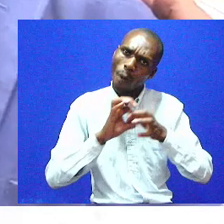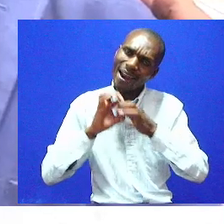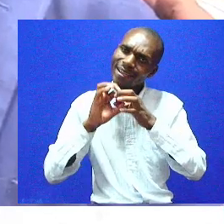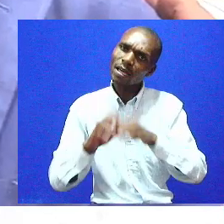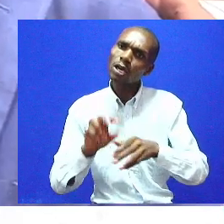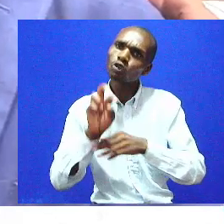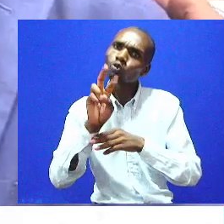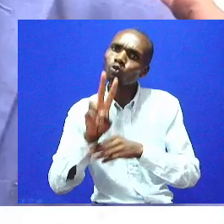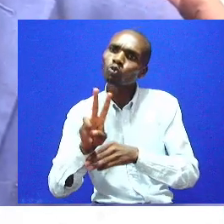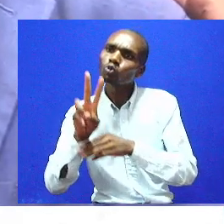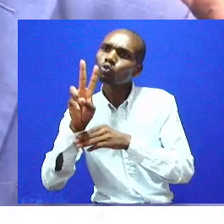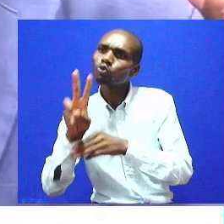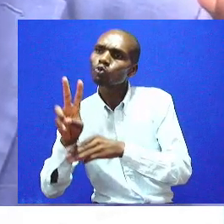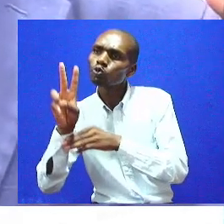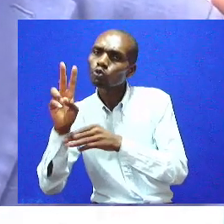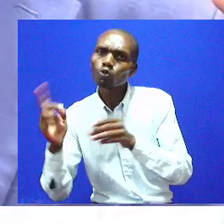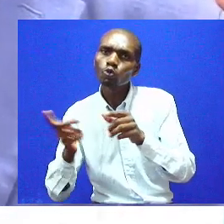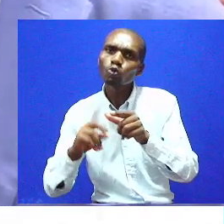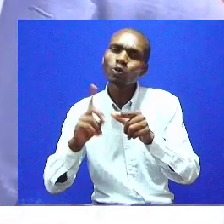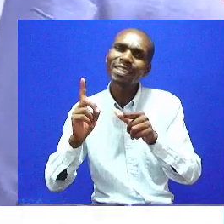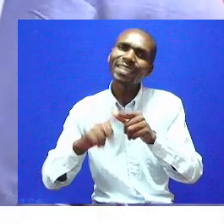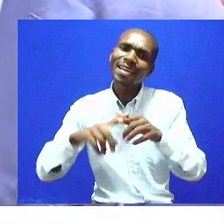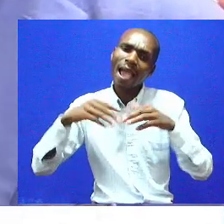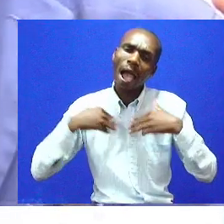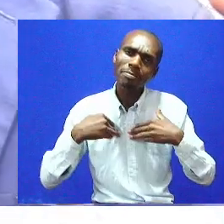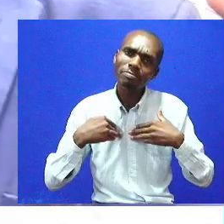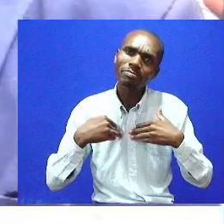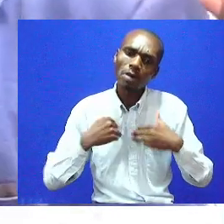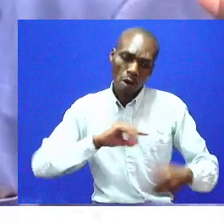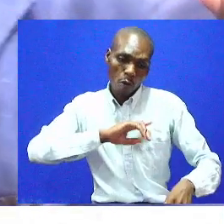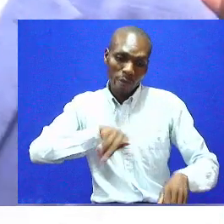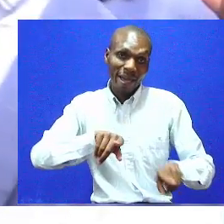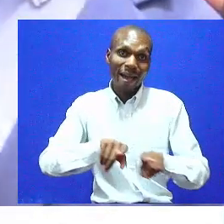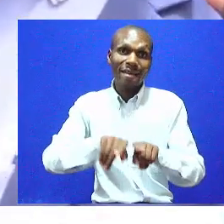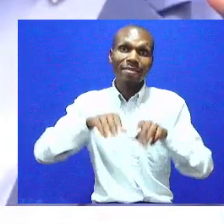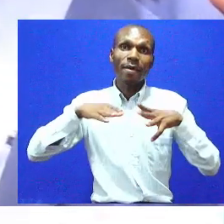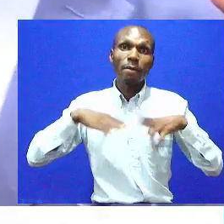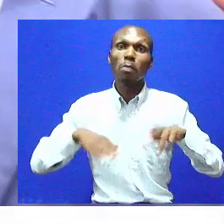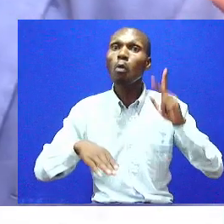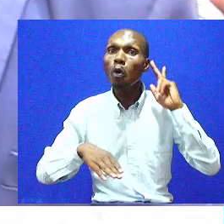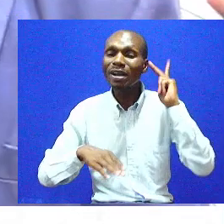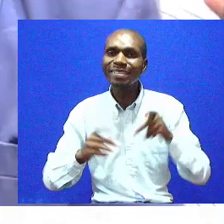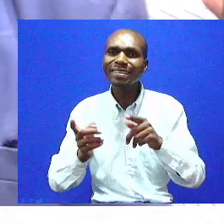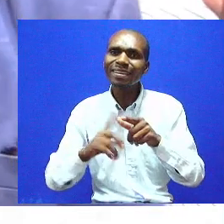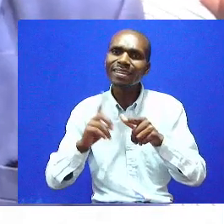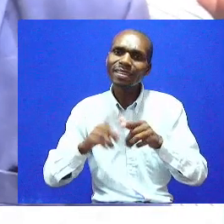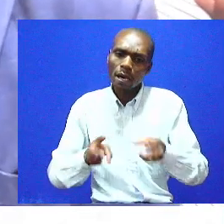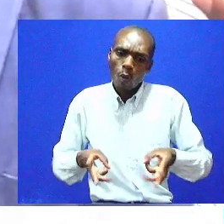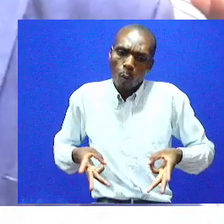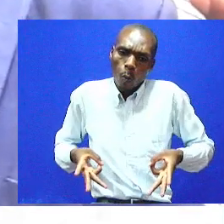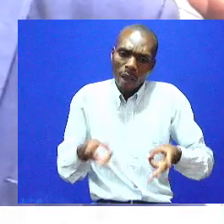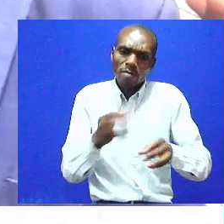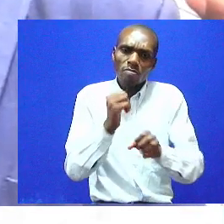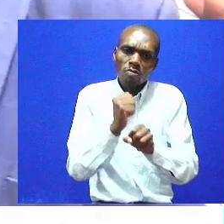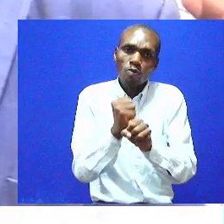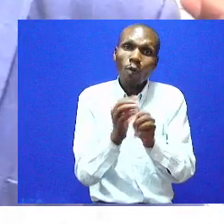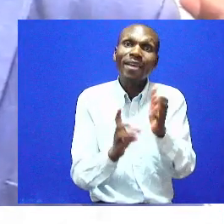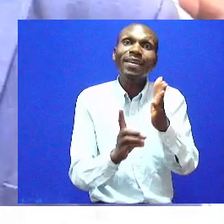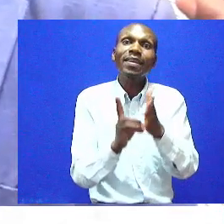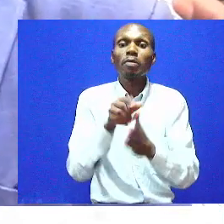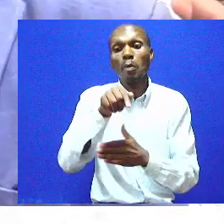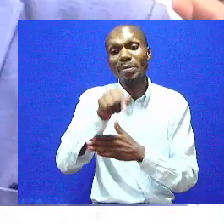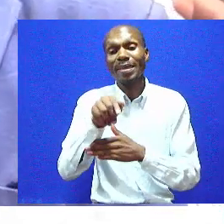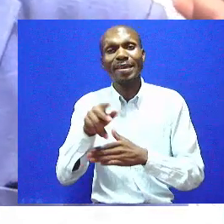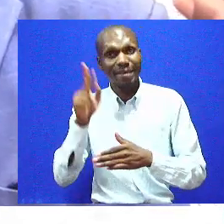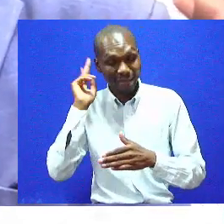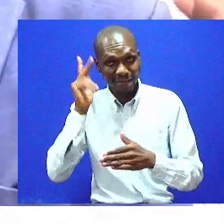wawili tu wapate sisi kama Kisii County tupate njia tunaweza kufanya maendeleo katika Kisii